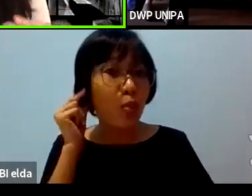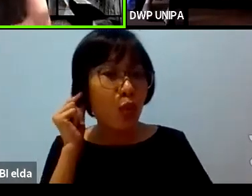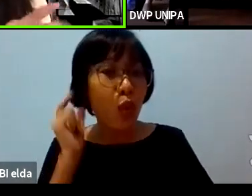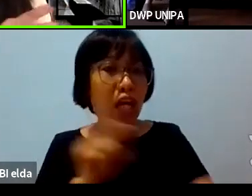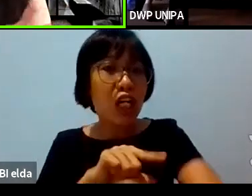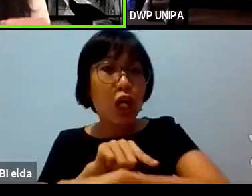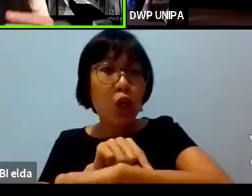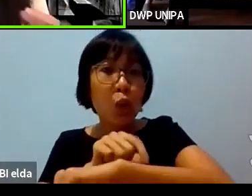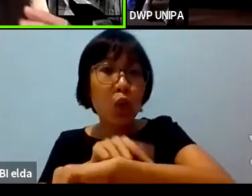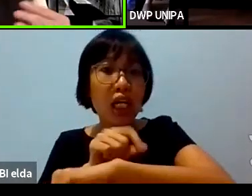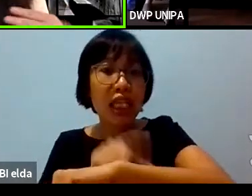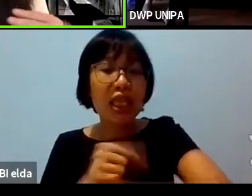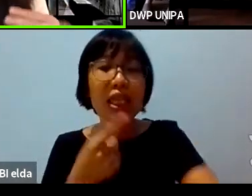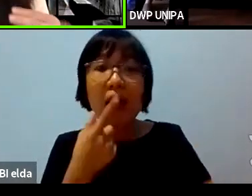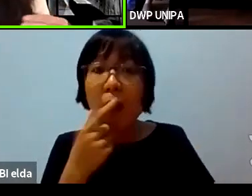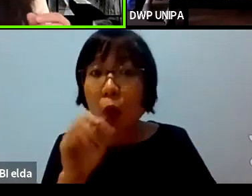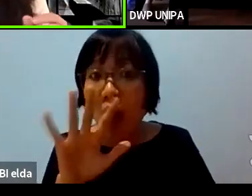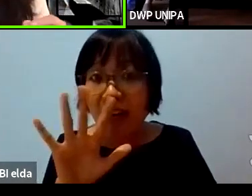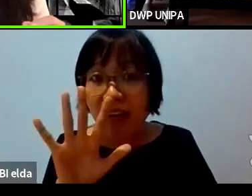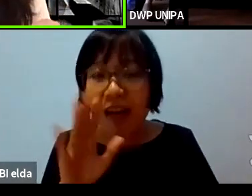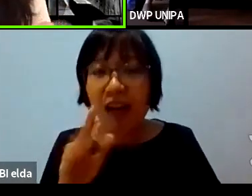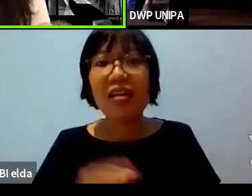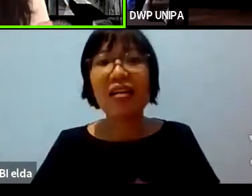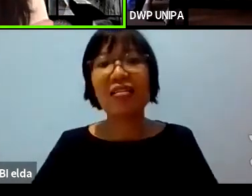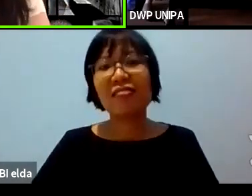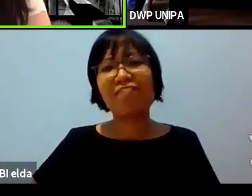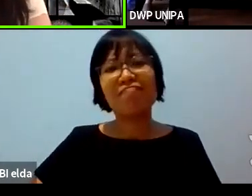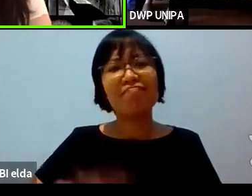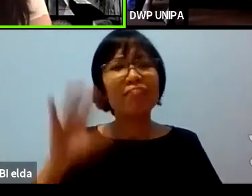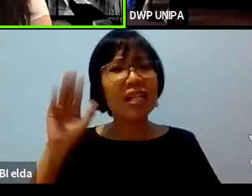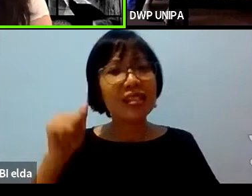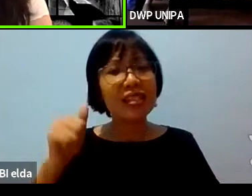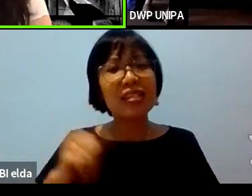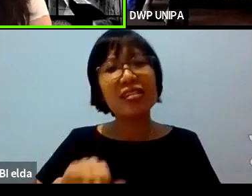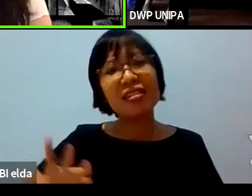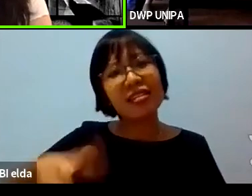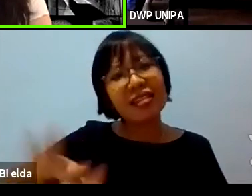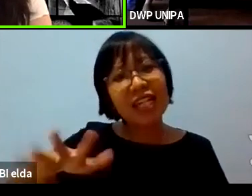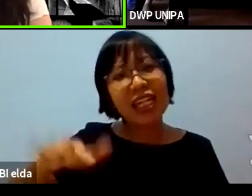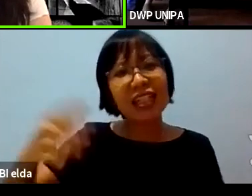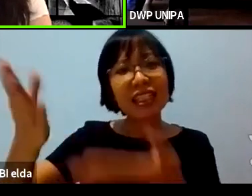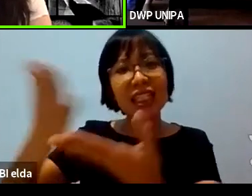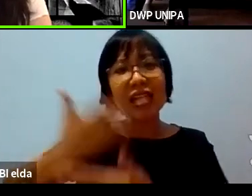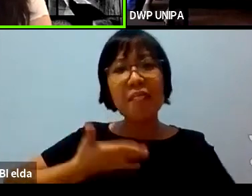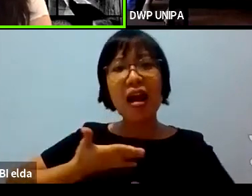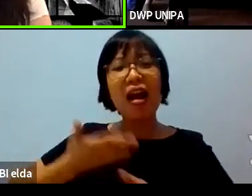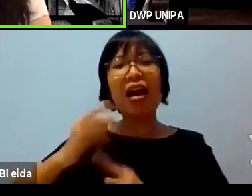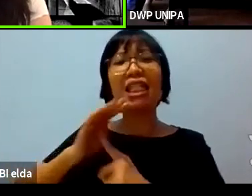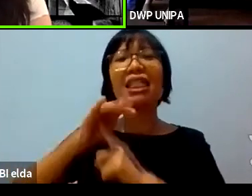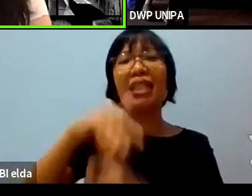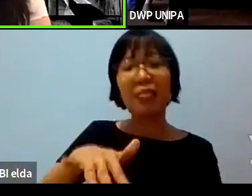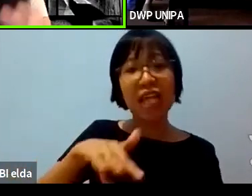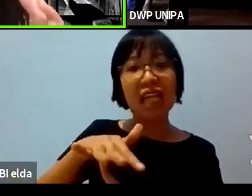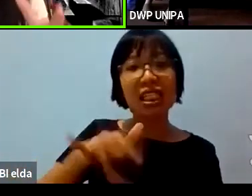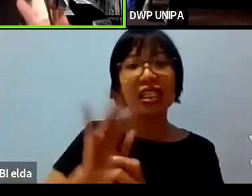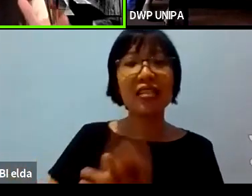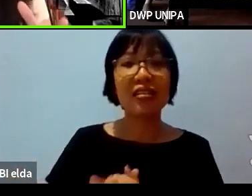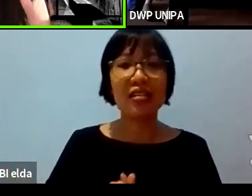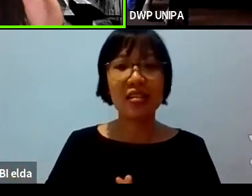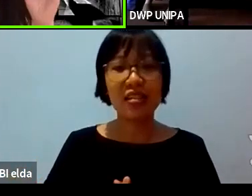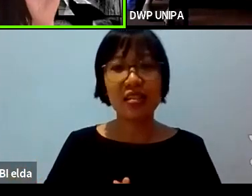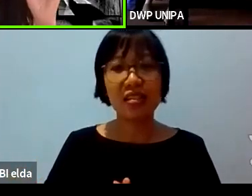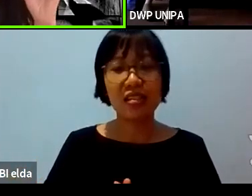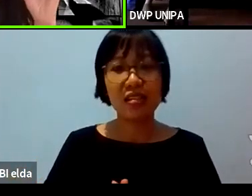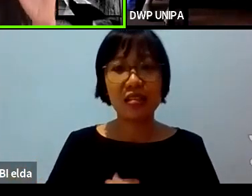kita memang harus melihatnya interseksional seperti ini gitu ya. Jadi mungkin ya pertama bahwa starting